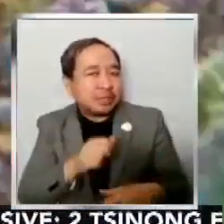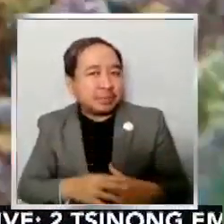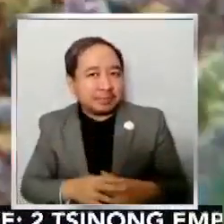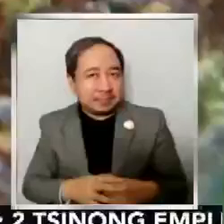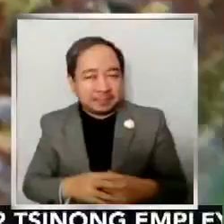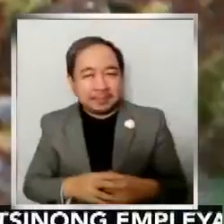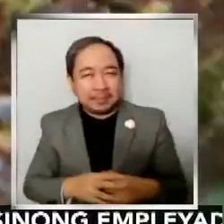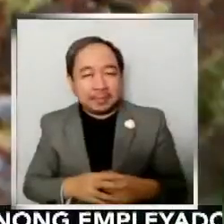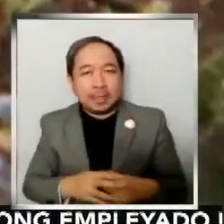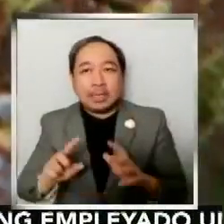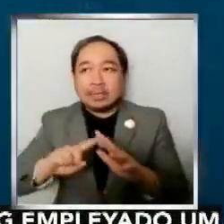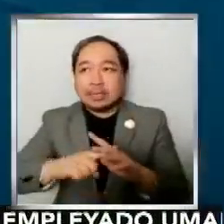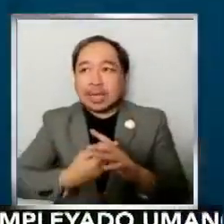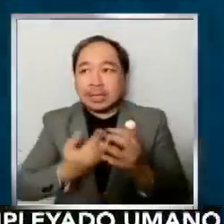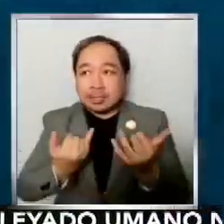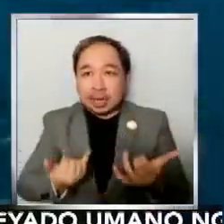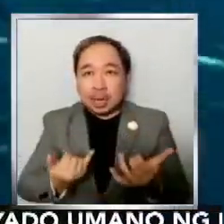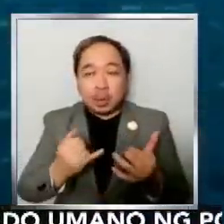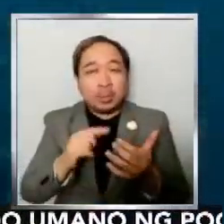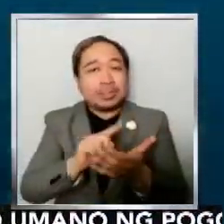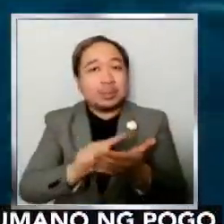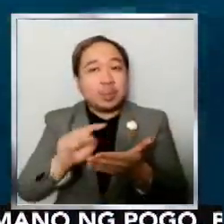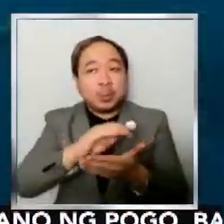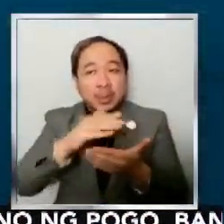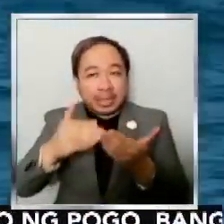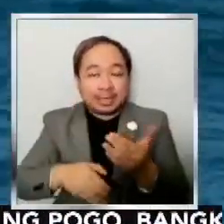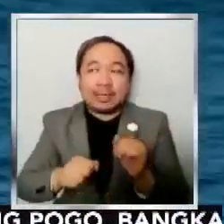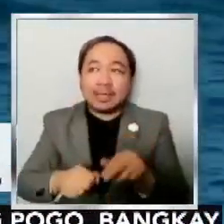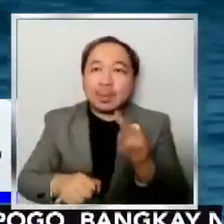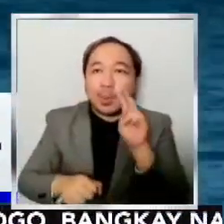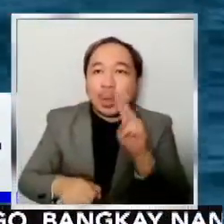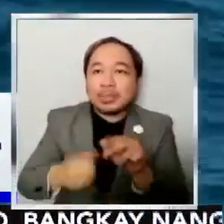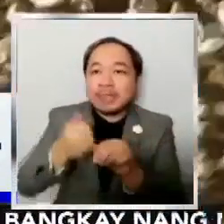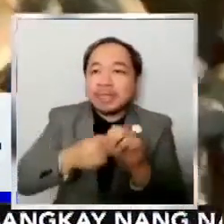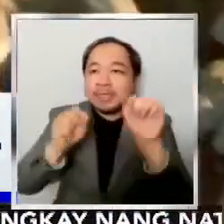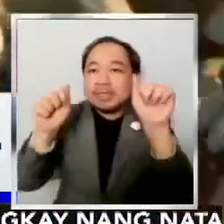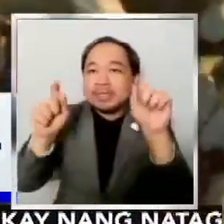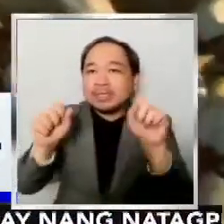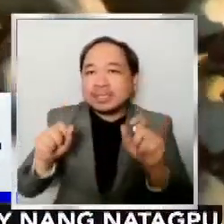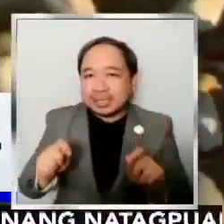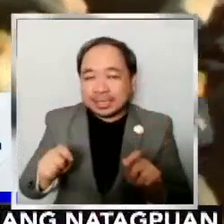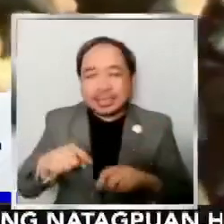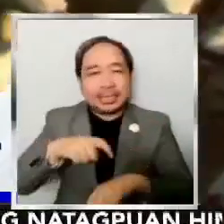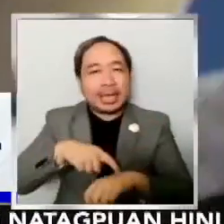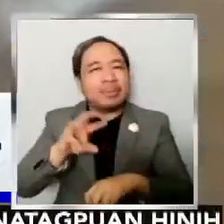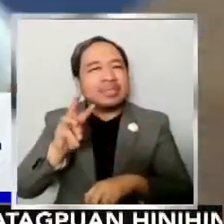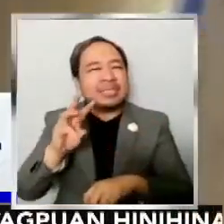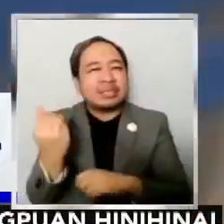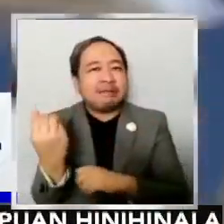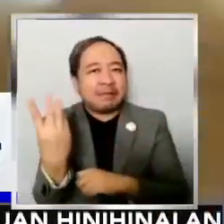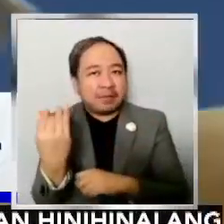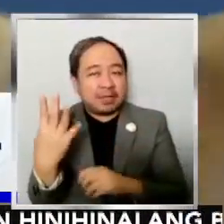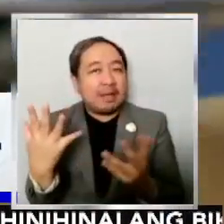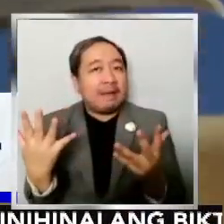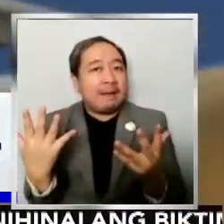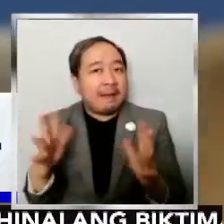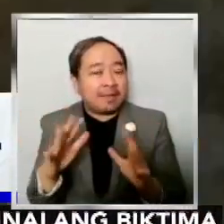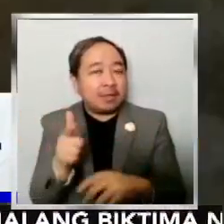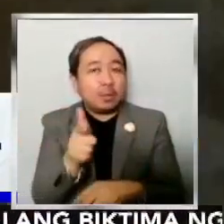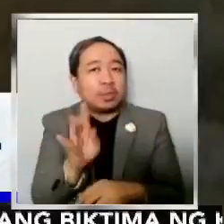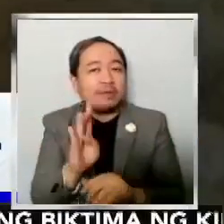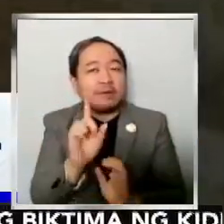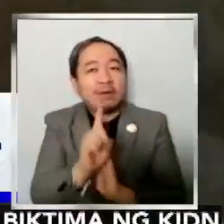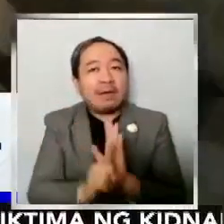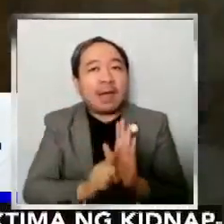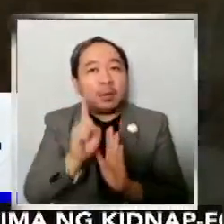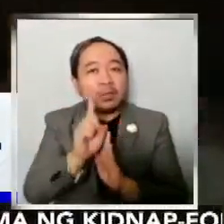Simula ngayong weekend, mapapanood na tuwing Sabado, 6:15 ng gabi, pagkatapos ng 24 oras